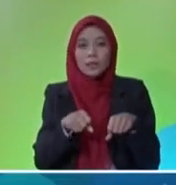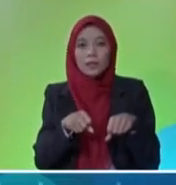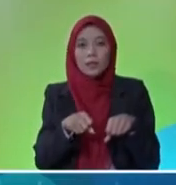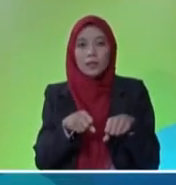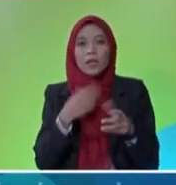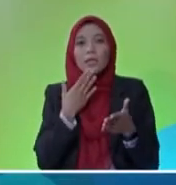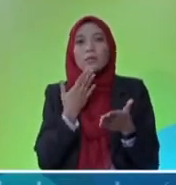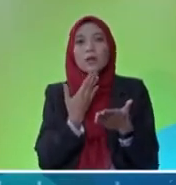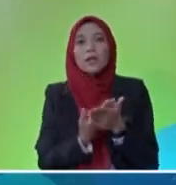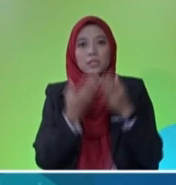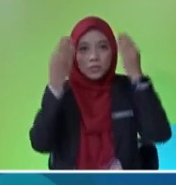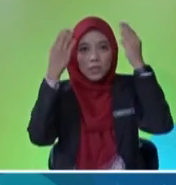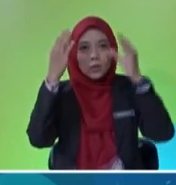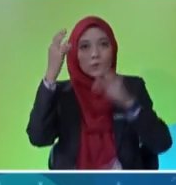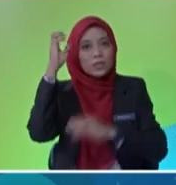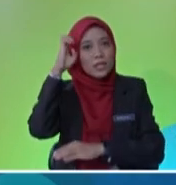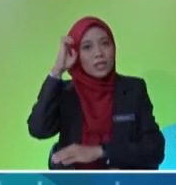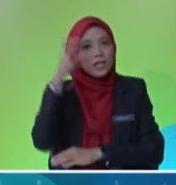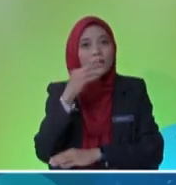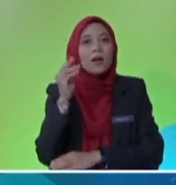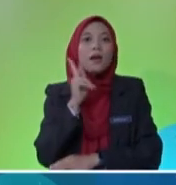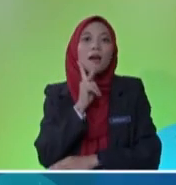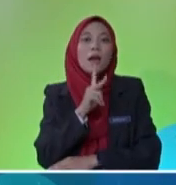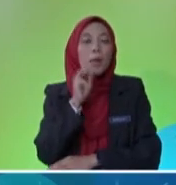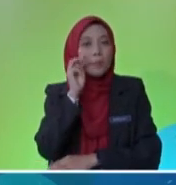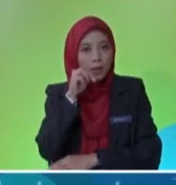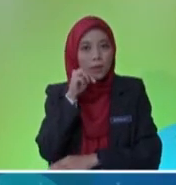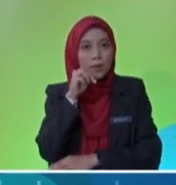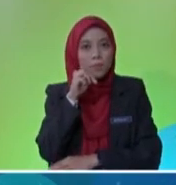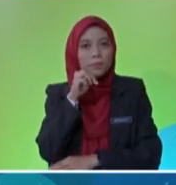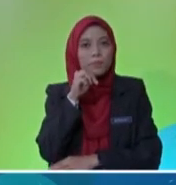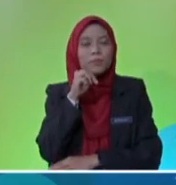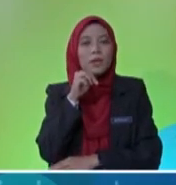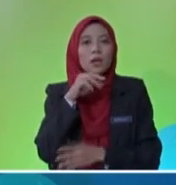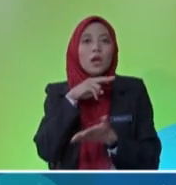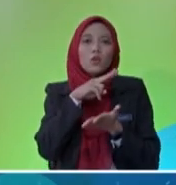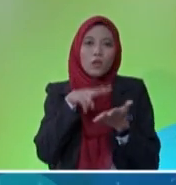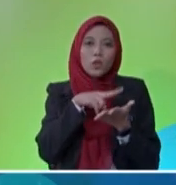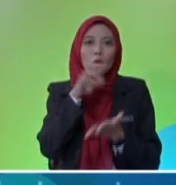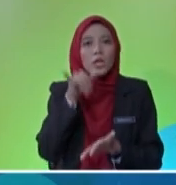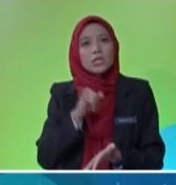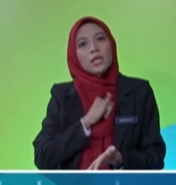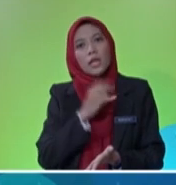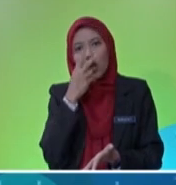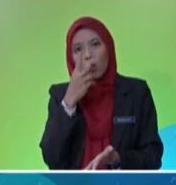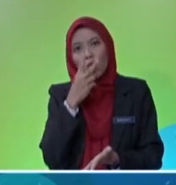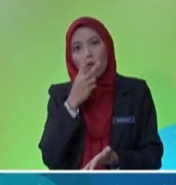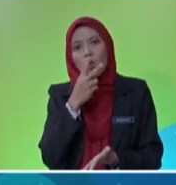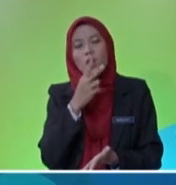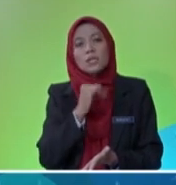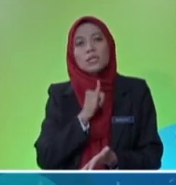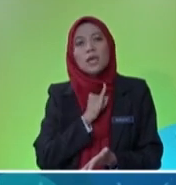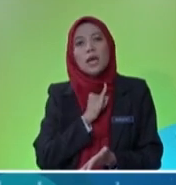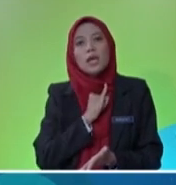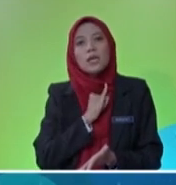Hai Terima Kasih Cikgu jadi dan Kak Mira berisikan video yang saya tonton jadi saya mendapat malu May